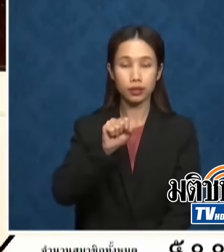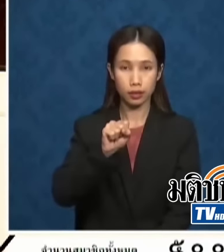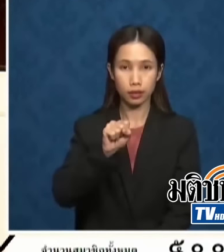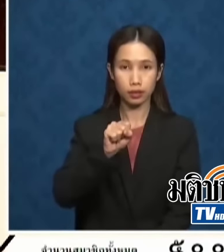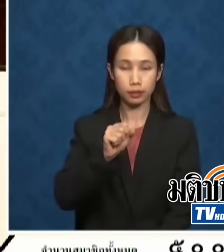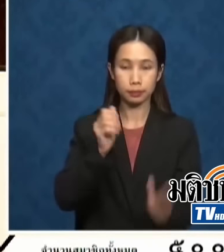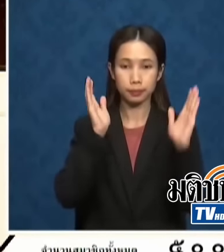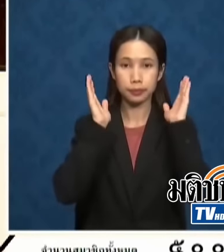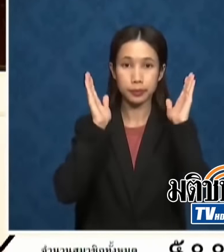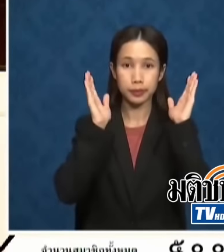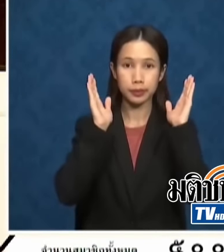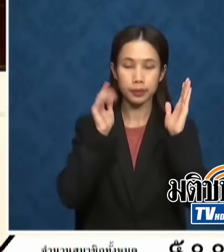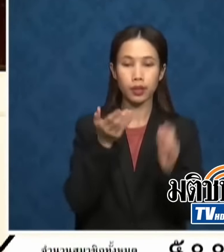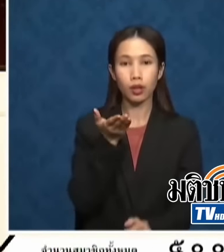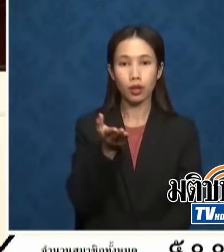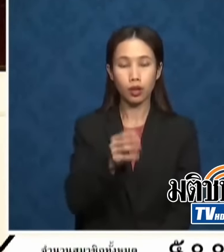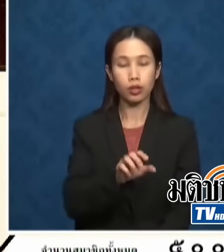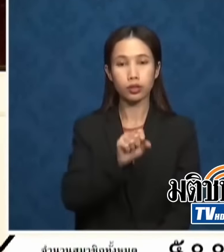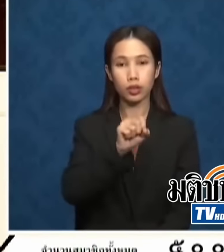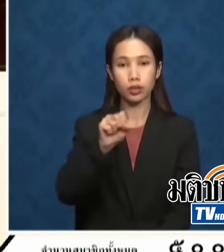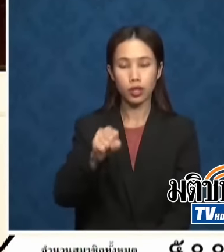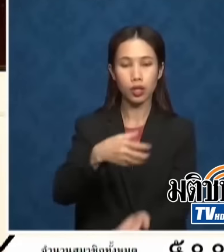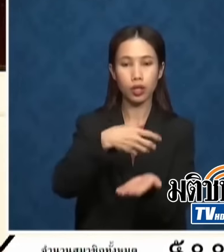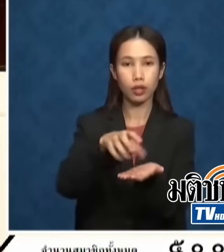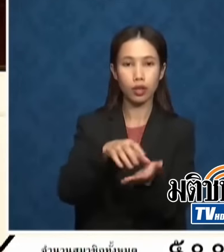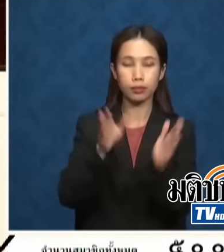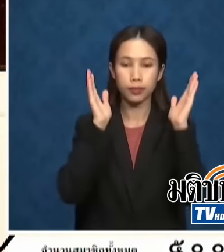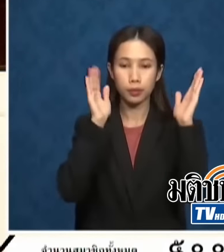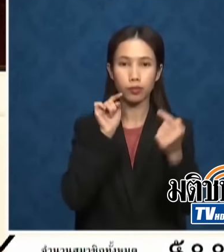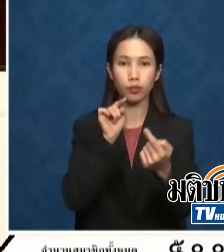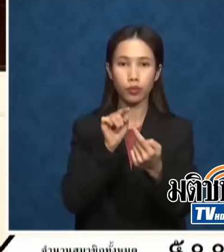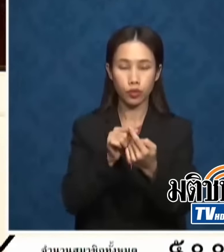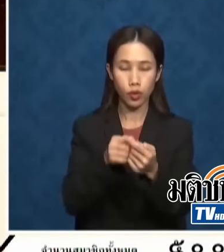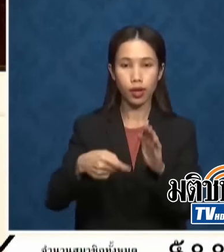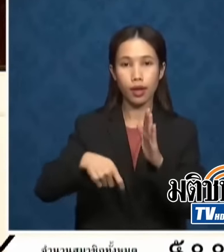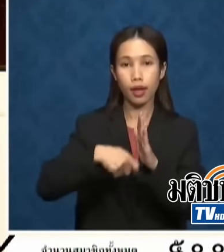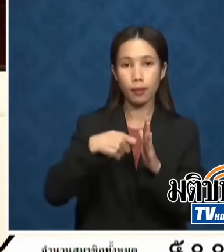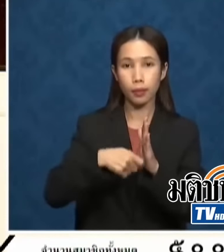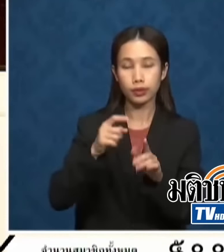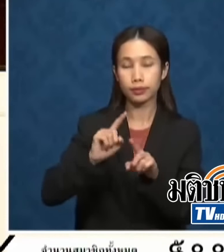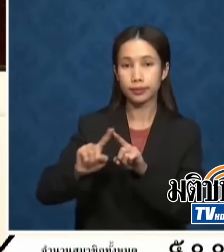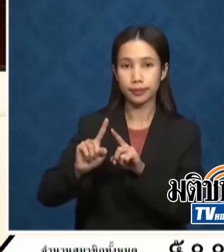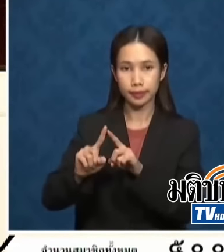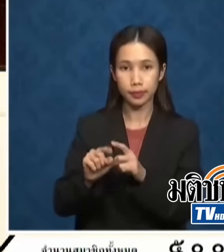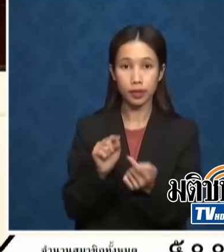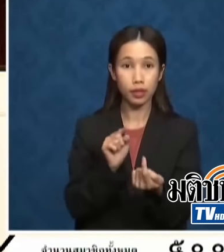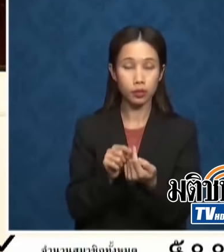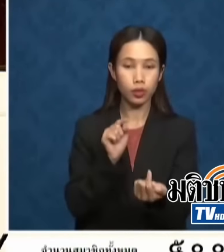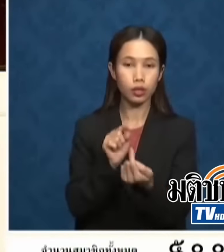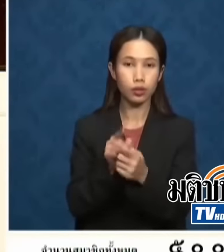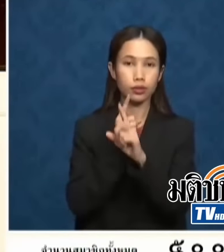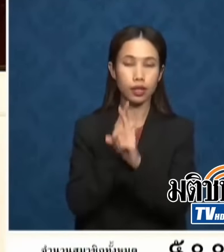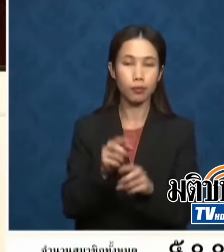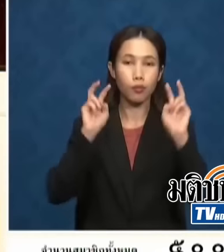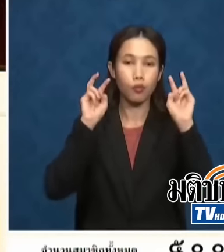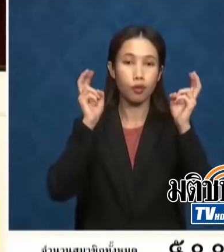ให้ท่านสมาชิกอภิปรายในหลักการและเหตุผลของร่างที่คณะรัฐมนตรีเสนอนะครับหรืออยู่ในประเด็นข้อสังเก